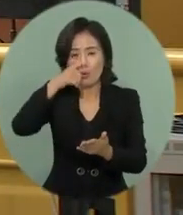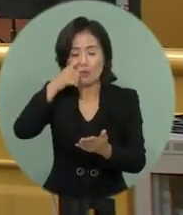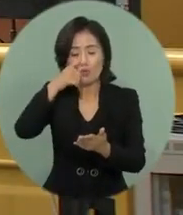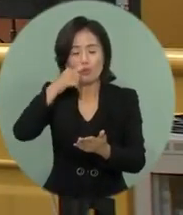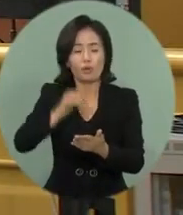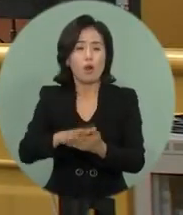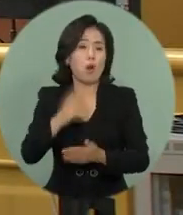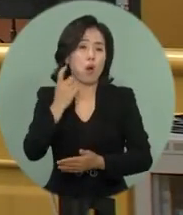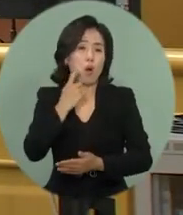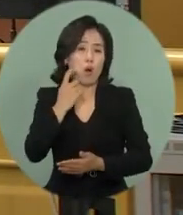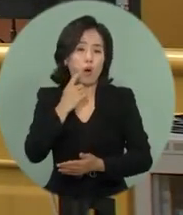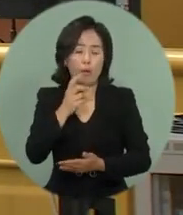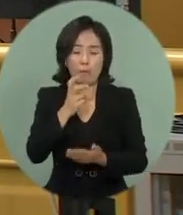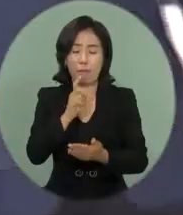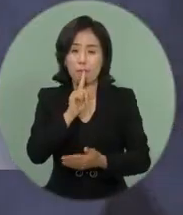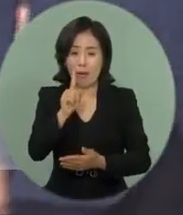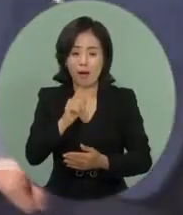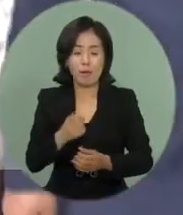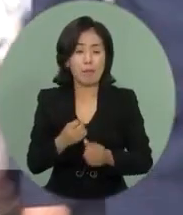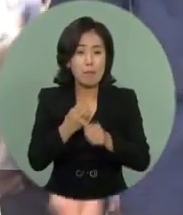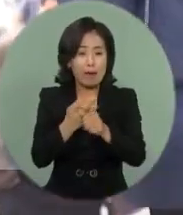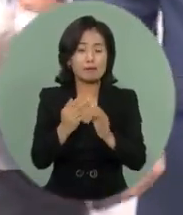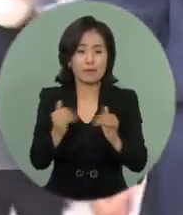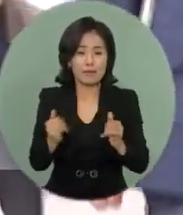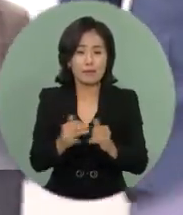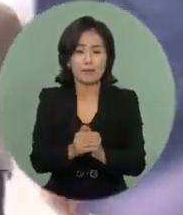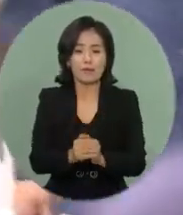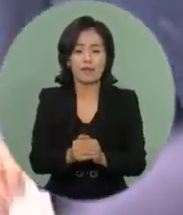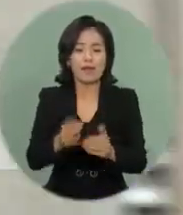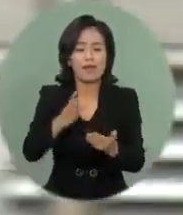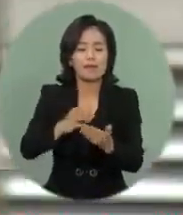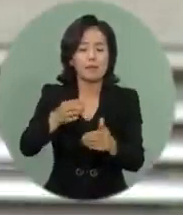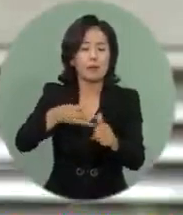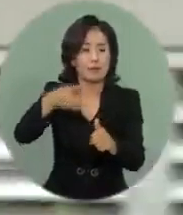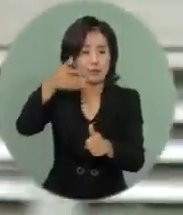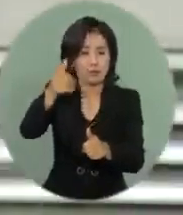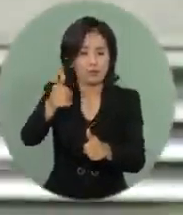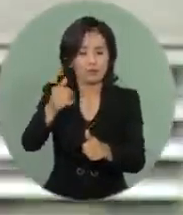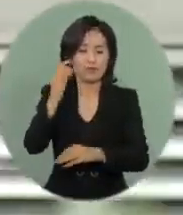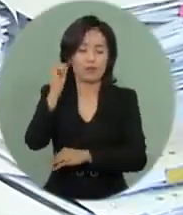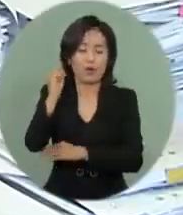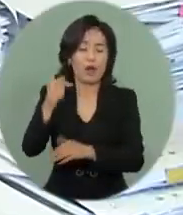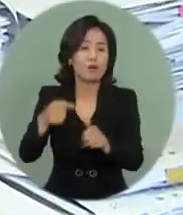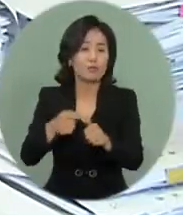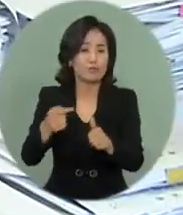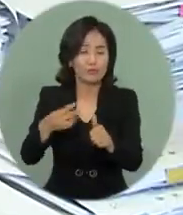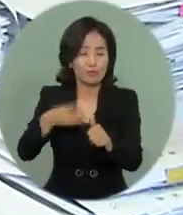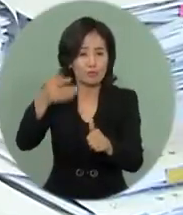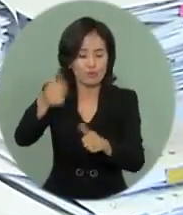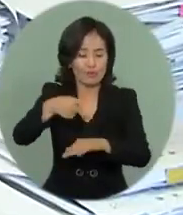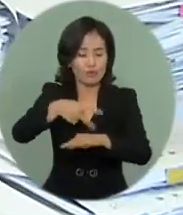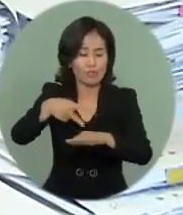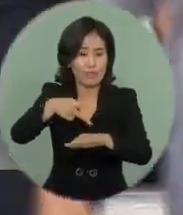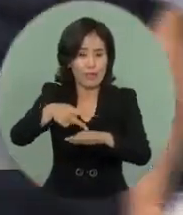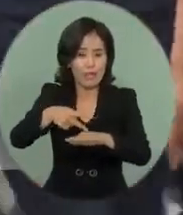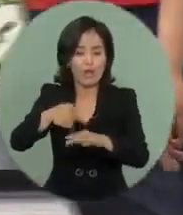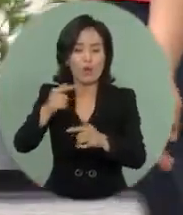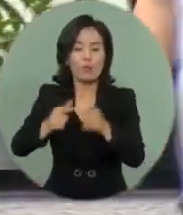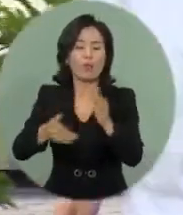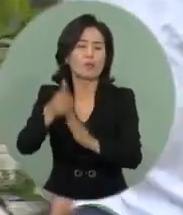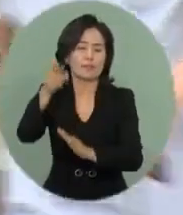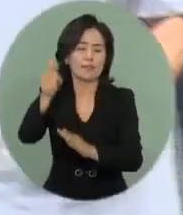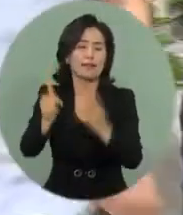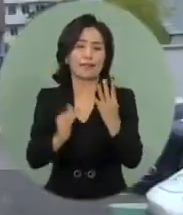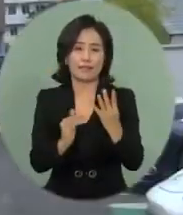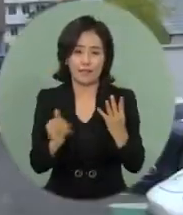혐의 등으로 재판을 받고 있는 전남 지역 단체장은 이병노 담양군수와 우승희 영암군수, 박우량 신안군수와 박홍렬 목포시장